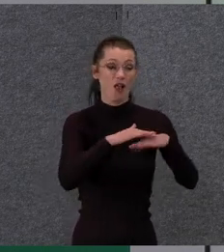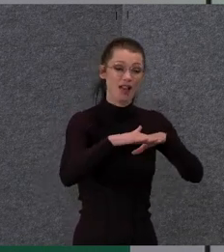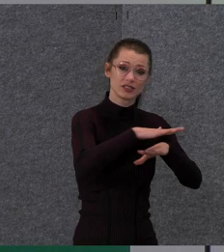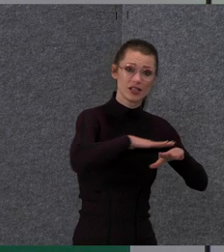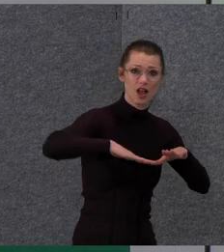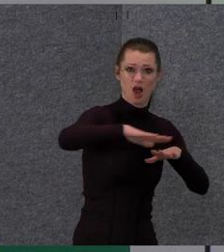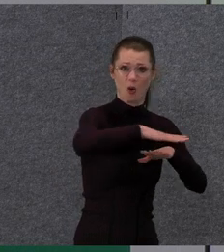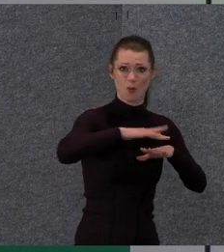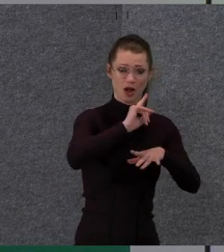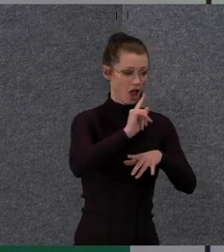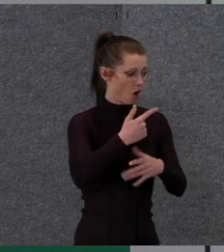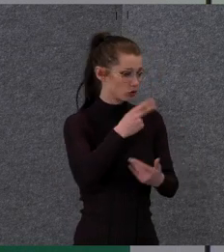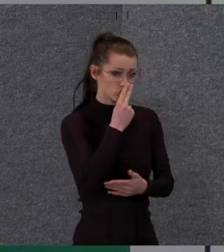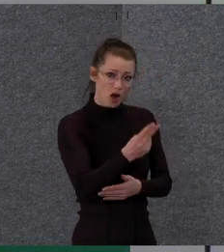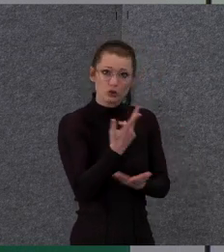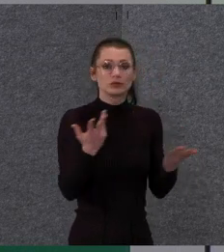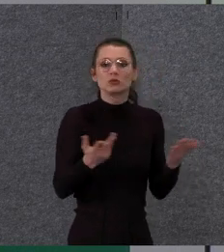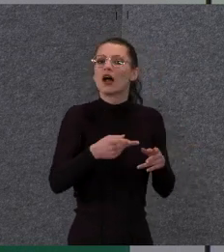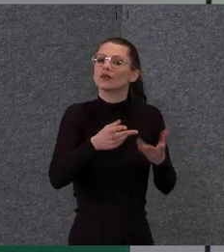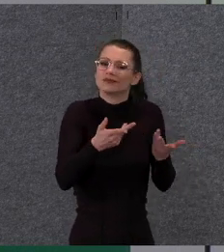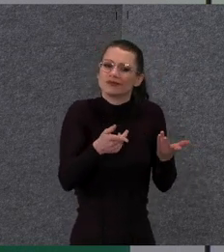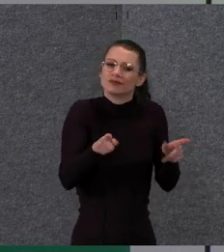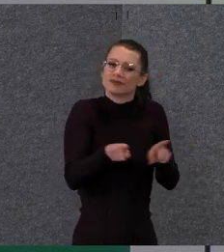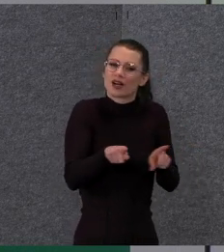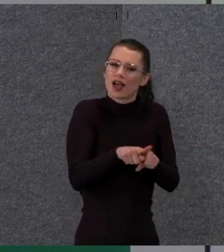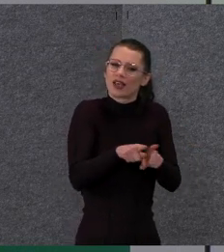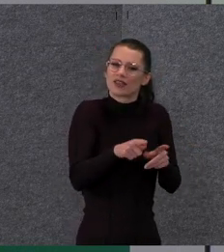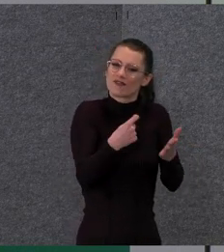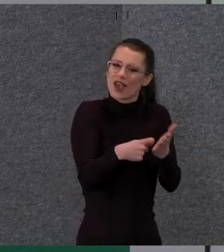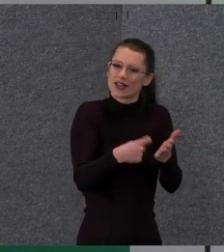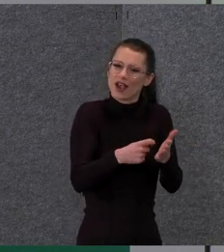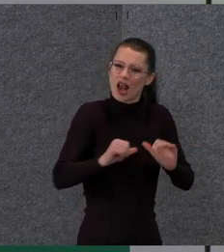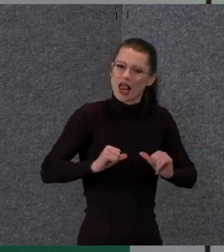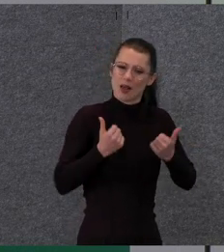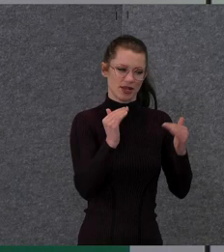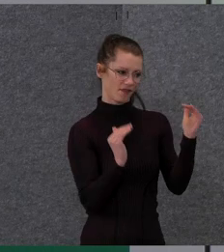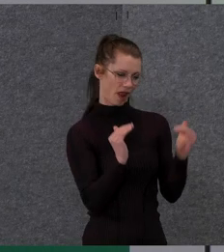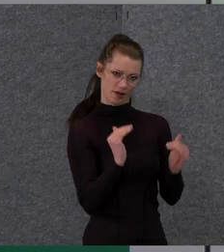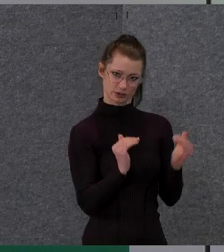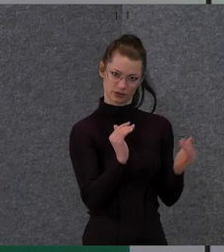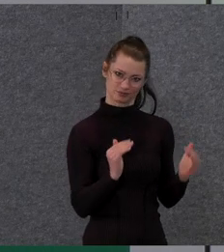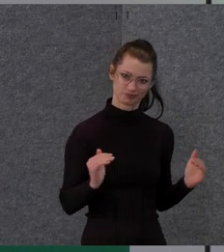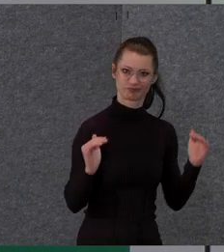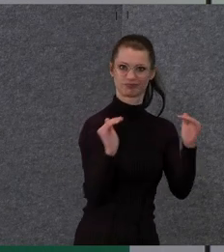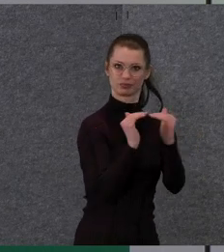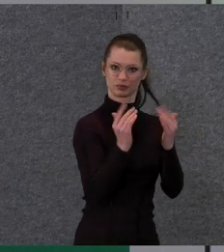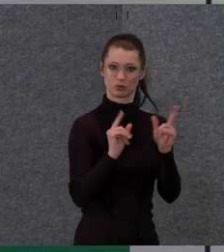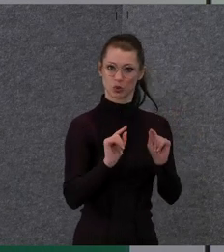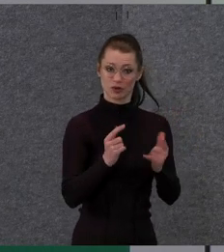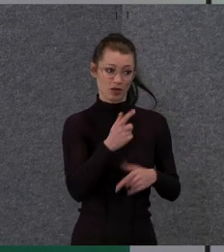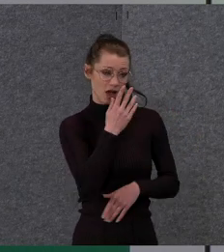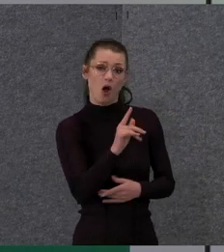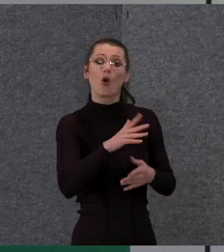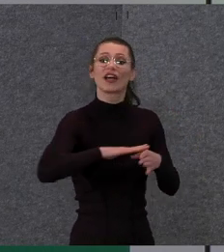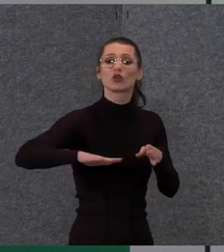wir gleichwertige Lebensverhältnisse schaffen. Ich will, dass wir eine neue Gemeinschaftsaufgabe, regionale Daseinsvorsorge